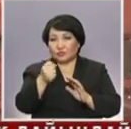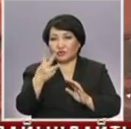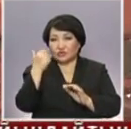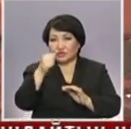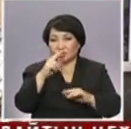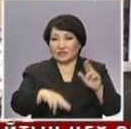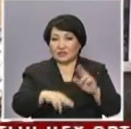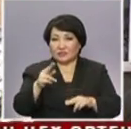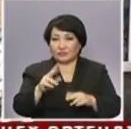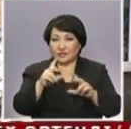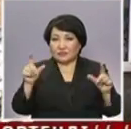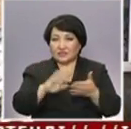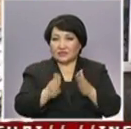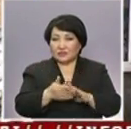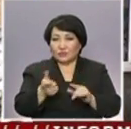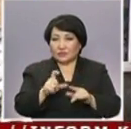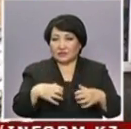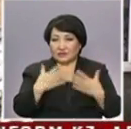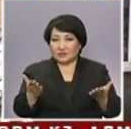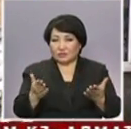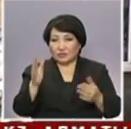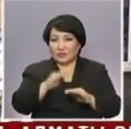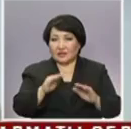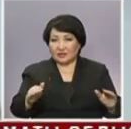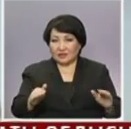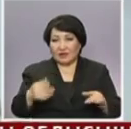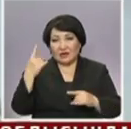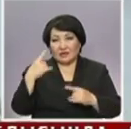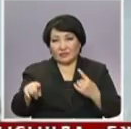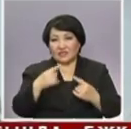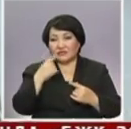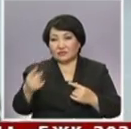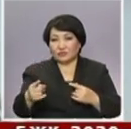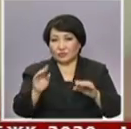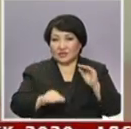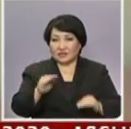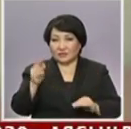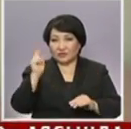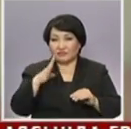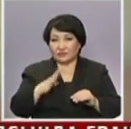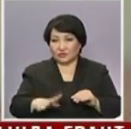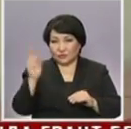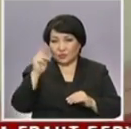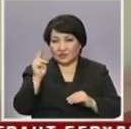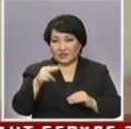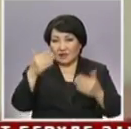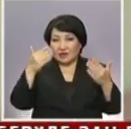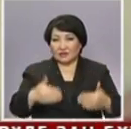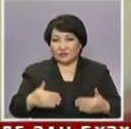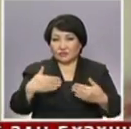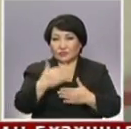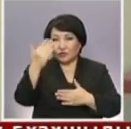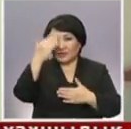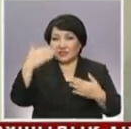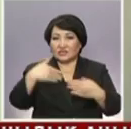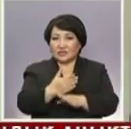мүшкіл. Жауынның салдарынан балалар сыз тартқан мектепте оқуға мәжбүр. Дәліздерінің қабырғасы мен төбелері жарылған. Жылу батареяларынан ыстық